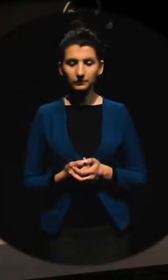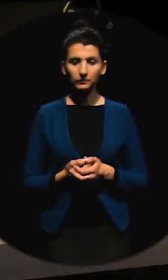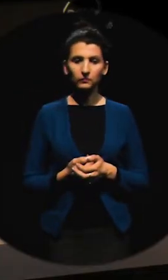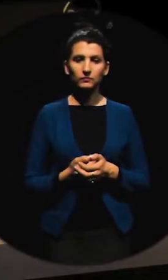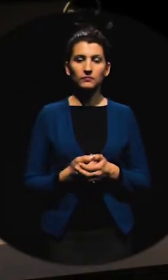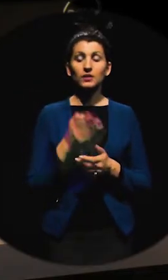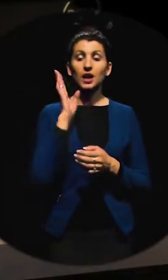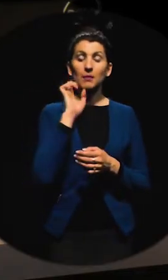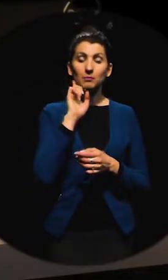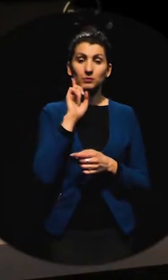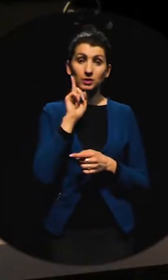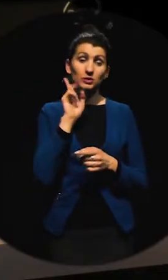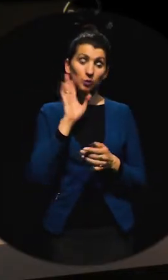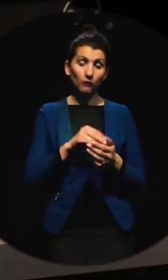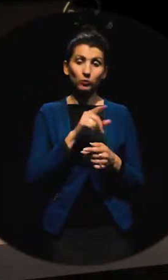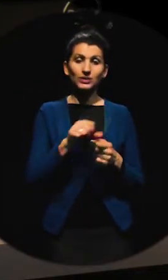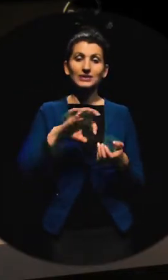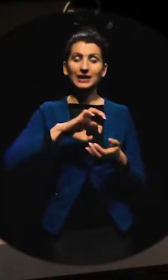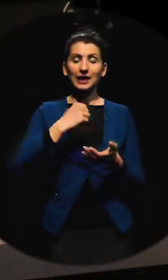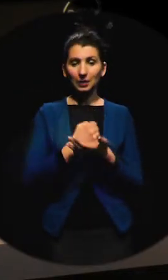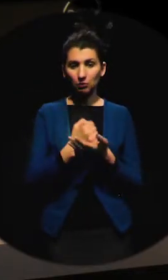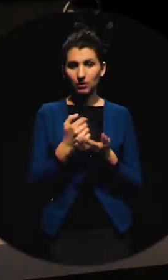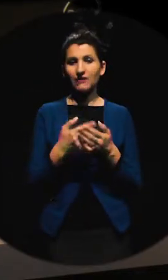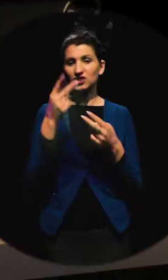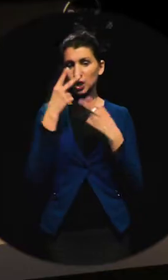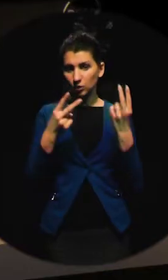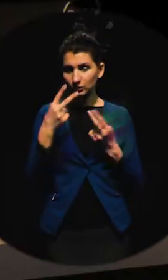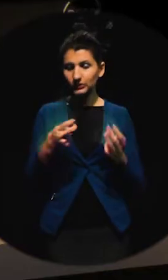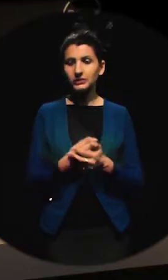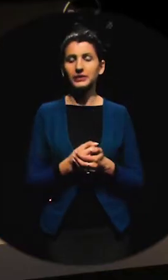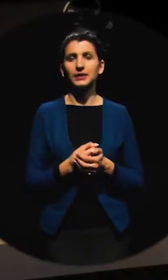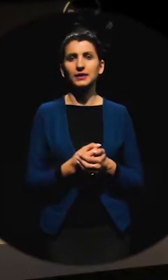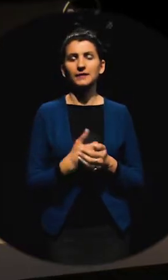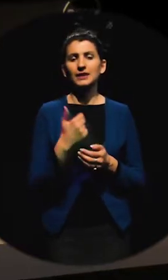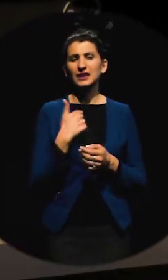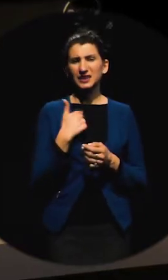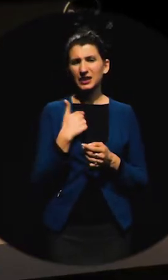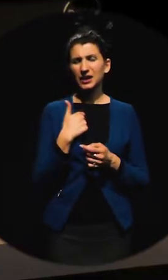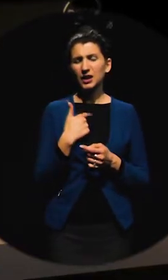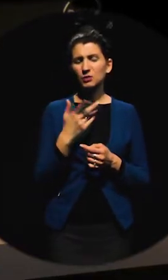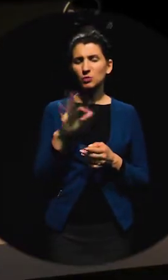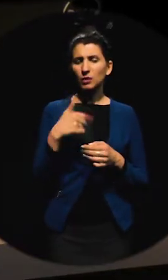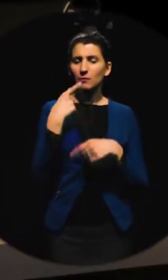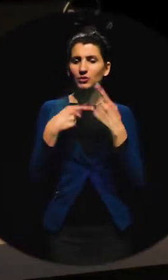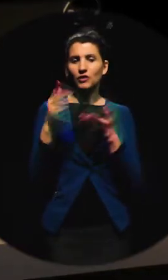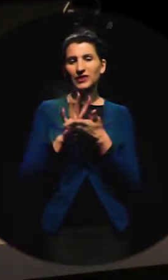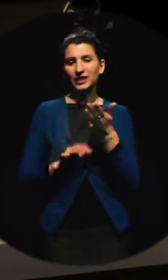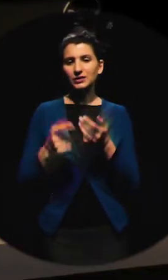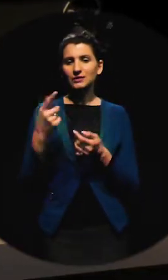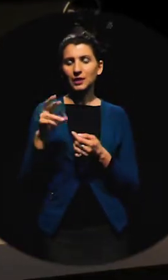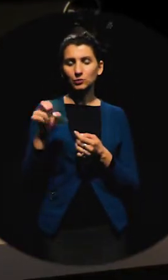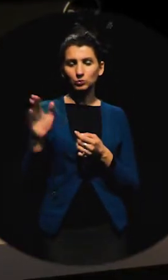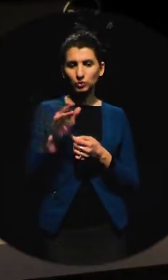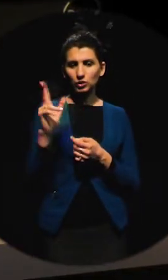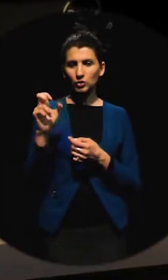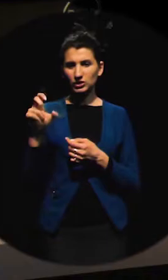kategoria widzialności. I to, co jest niezwykłe, tutaj bym się odwołała do tekstu Dariusza Kosińskiego, który bardzo szybko